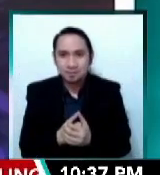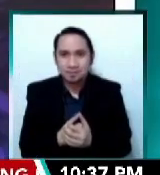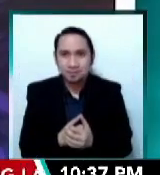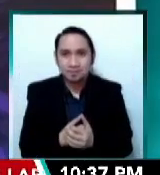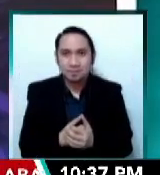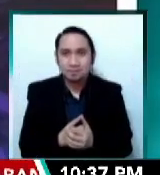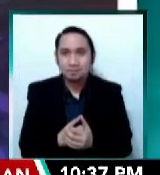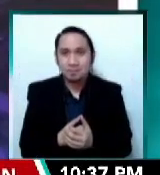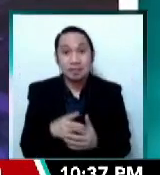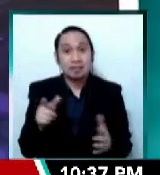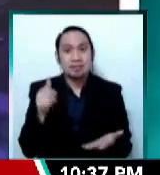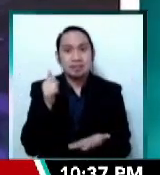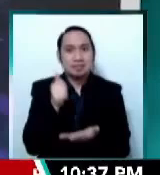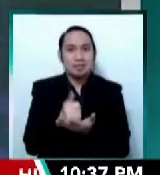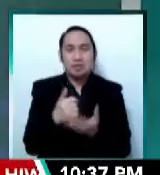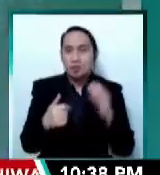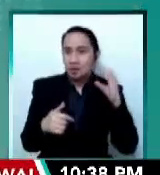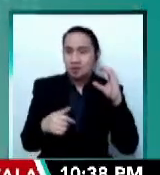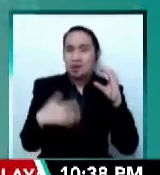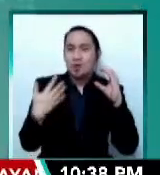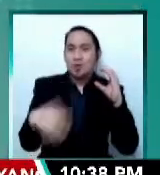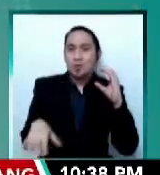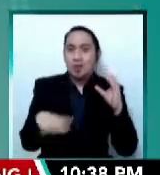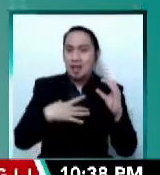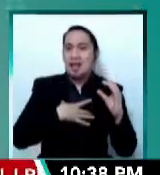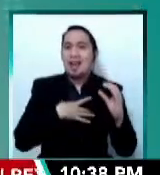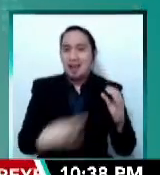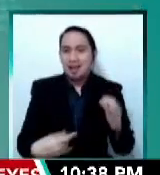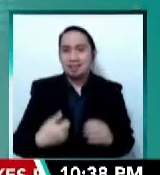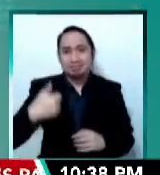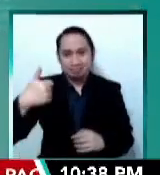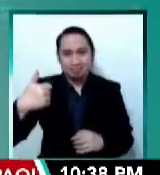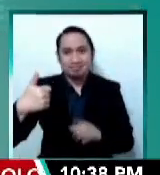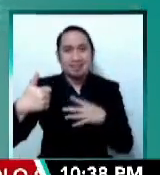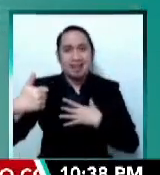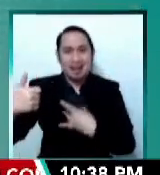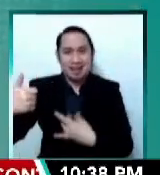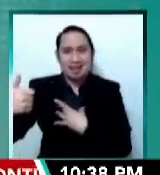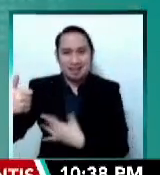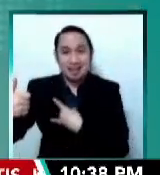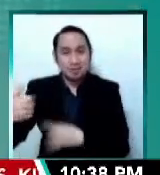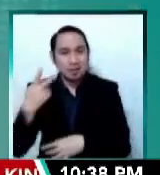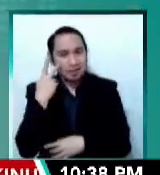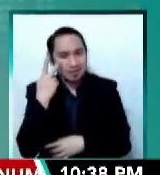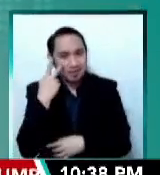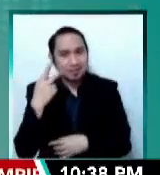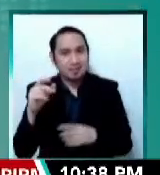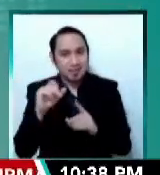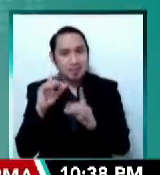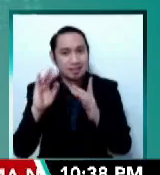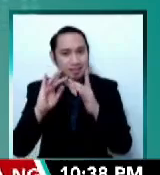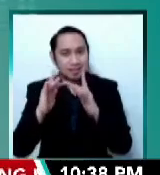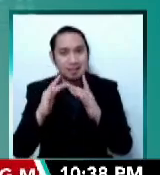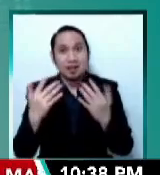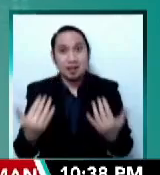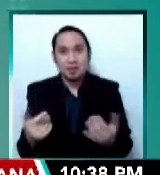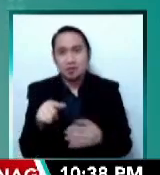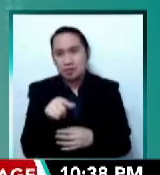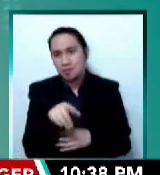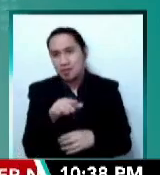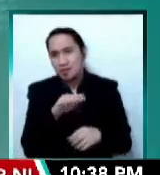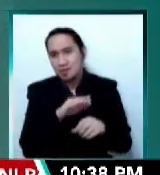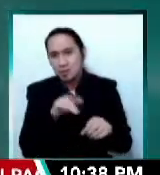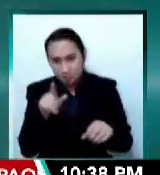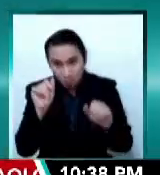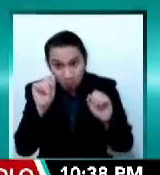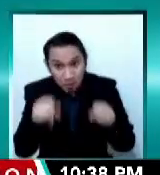Approve ito sa kanyang pinsan at nilike na rin ng maraming netizen nang makita sa social media. May mga tumatawag na nga raw para magpagawa rin